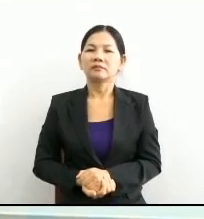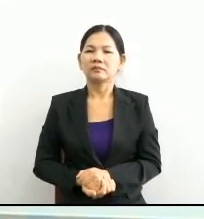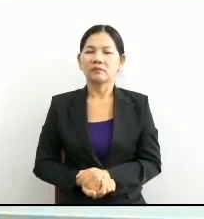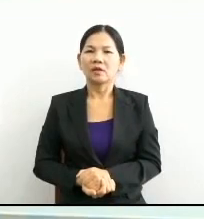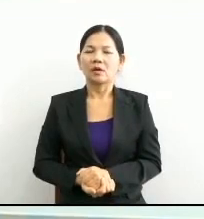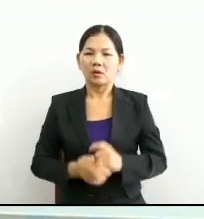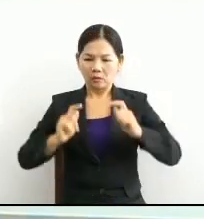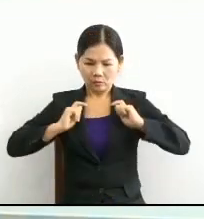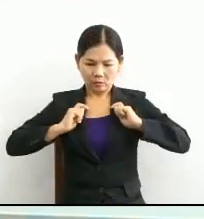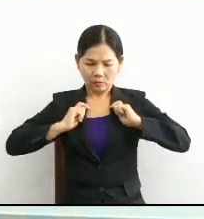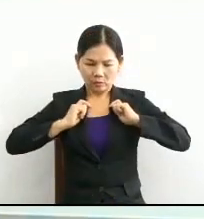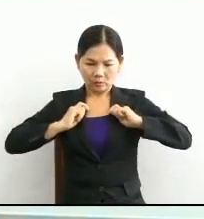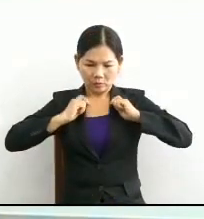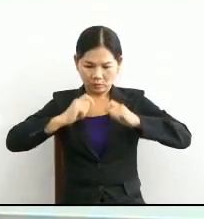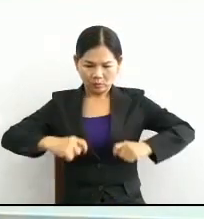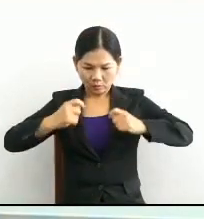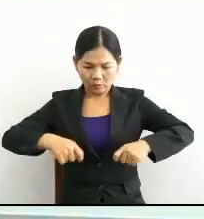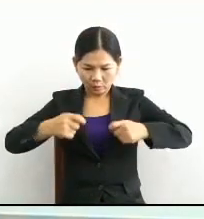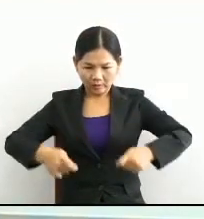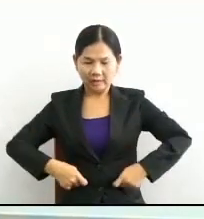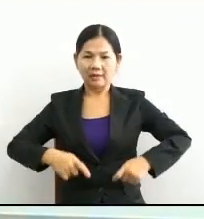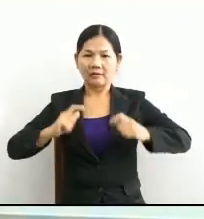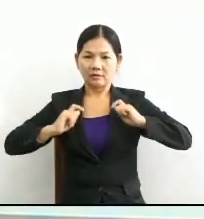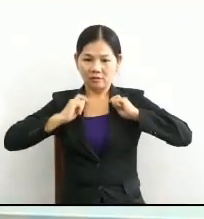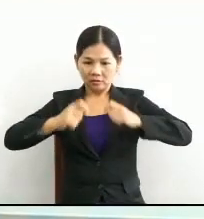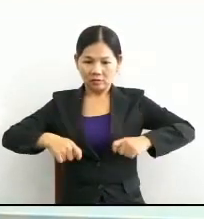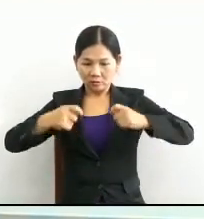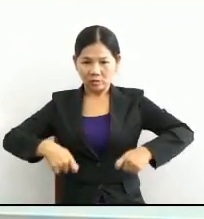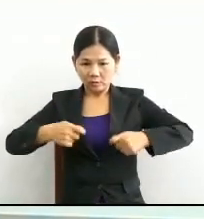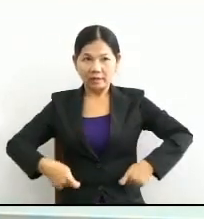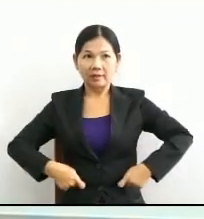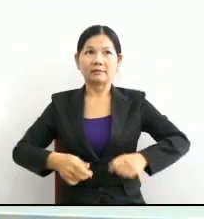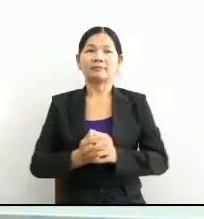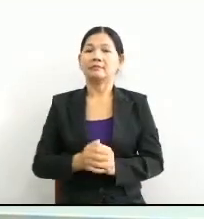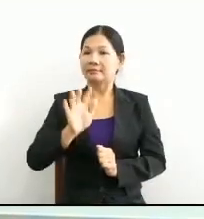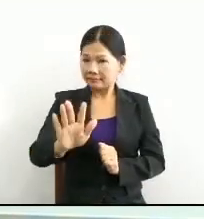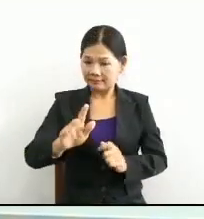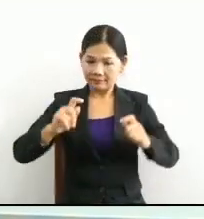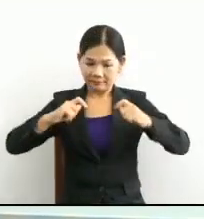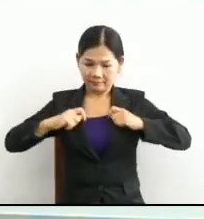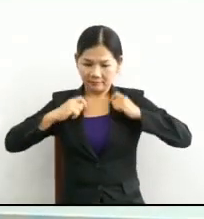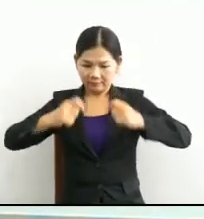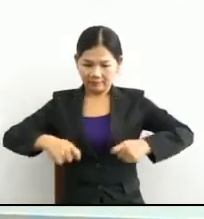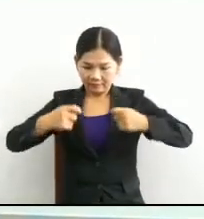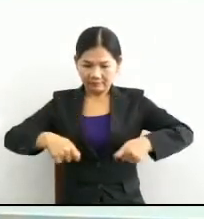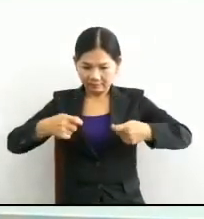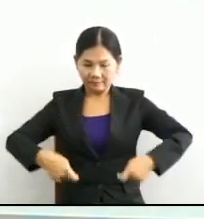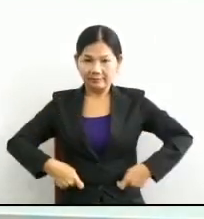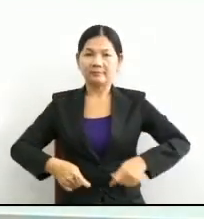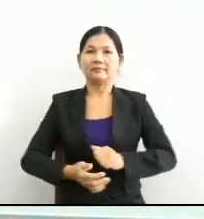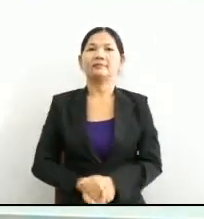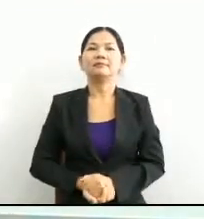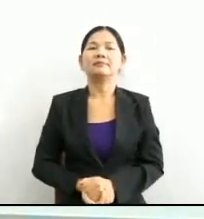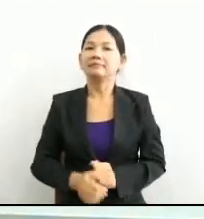kìa con an cho mùi nè cổ rô kìa con an là khuôn anh chà là